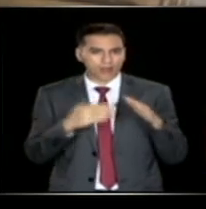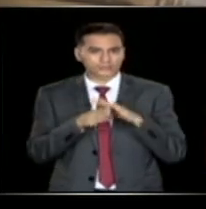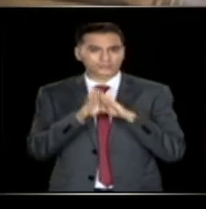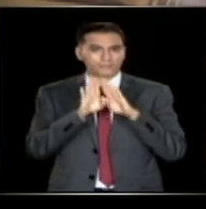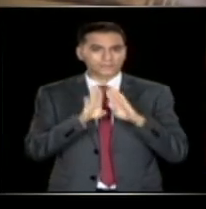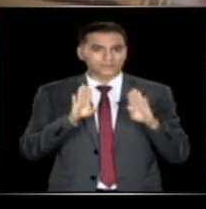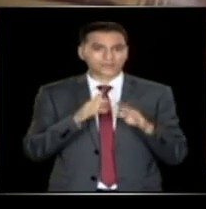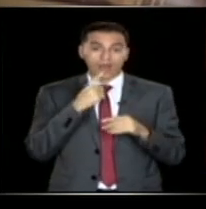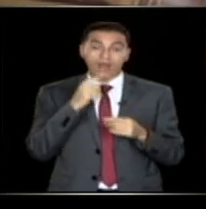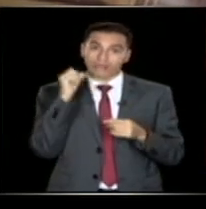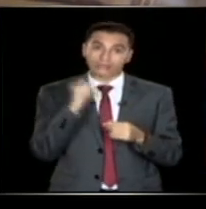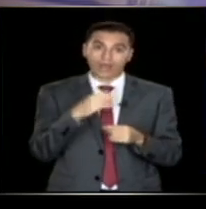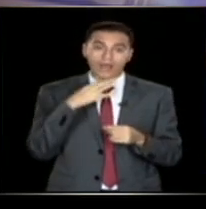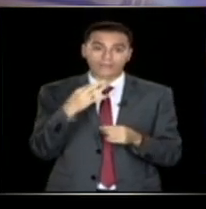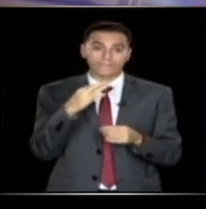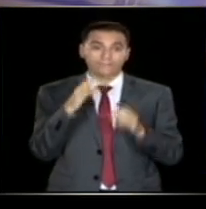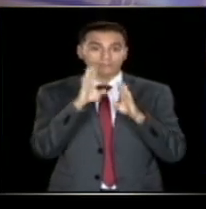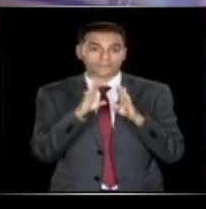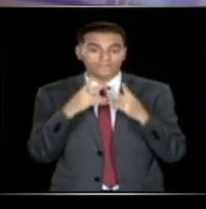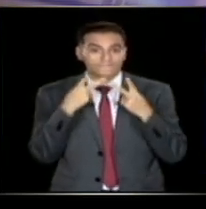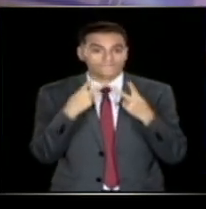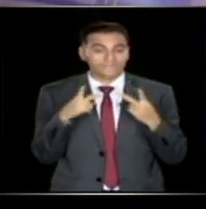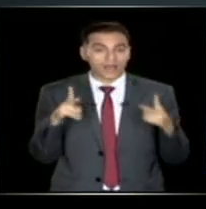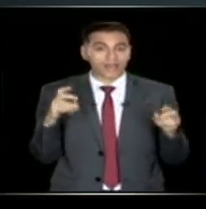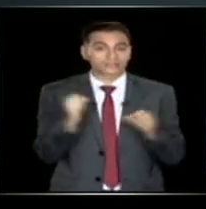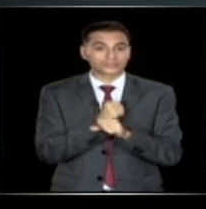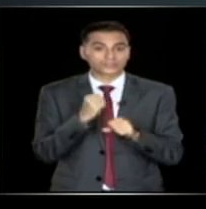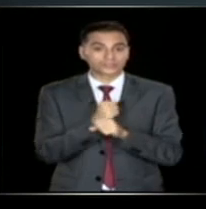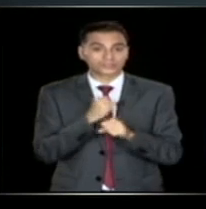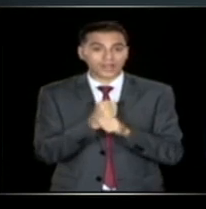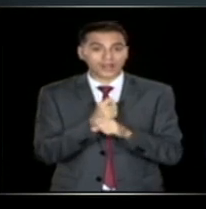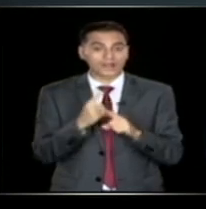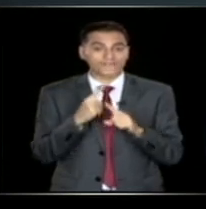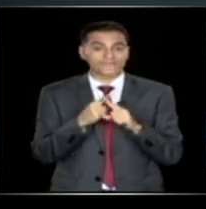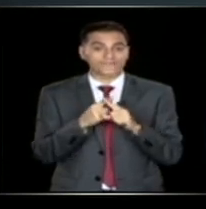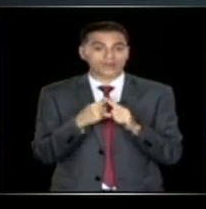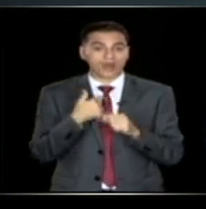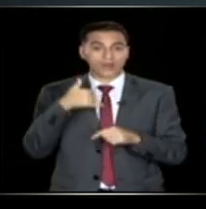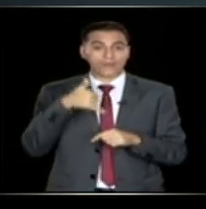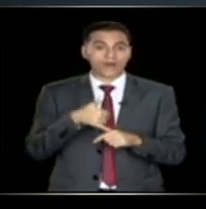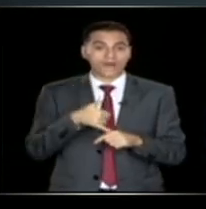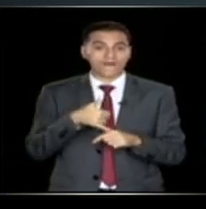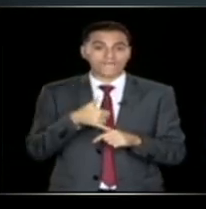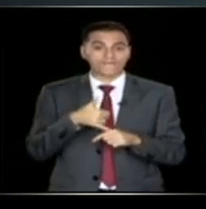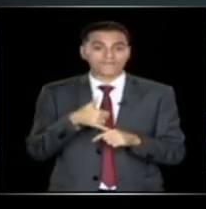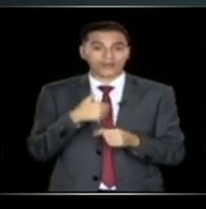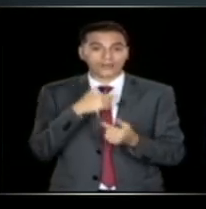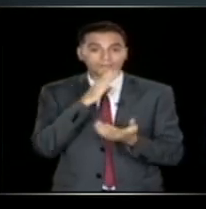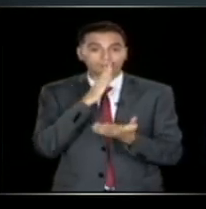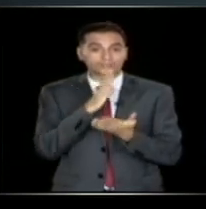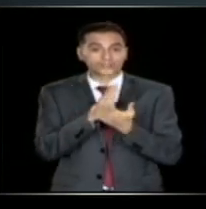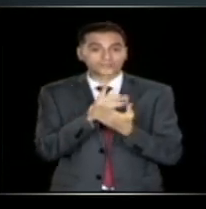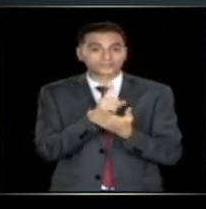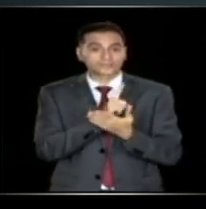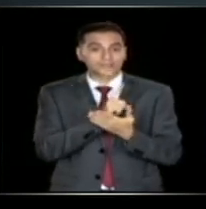اوف. تاني يوم فعلا العرض اشتغل وانا واقفة على الارض الخشب ومش مصدقة نفسي، وفي نفس